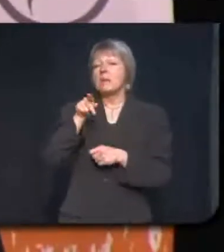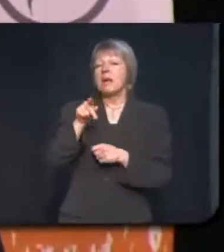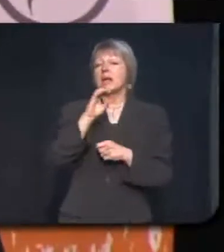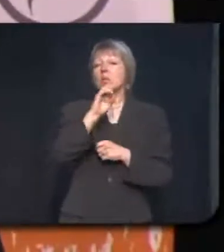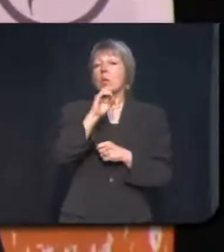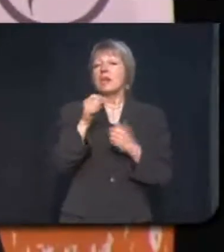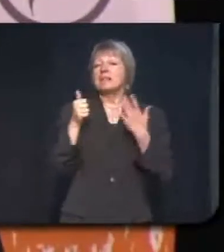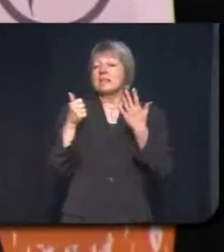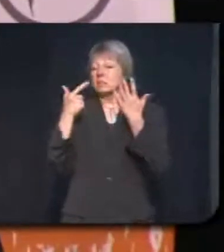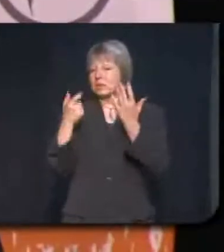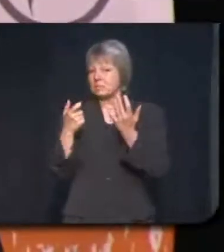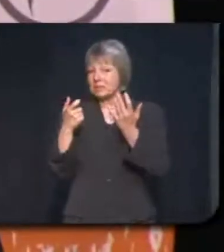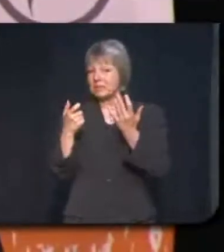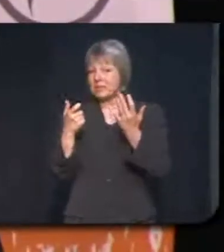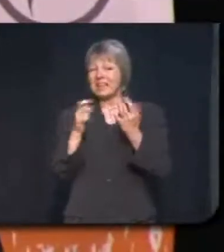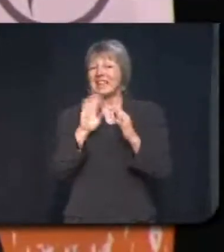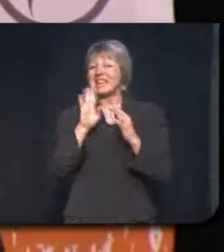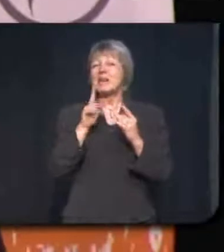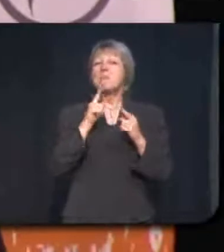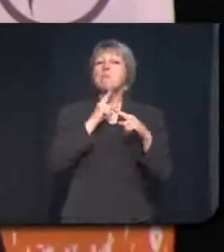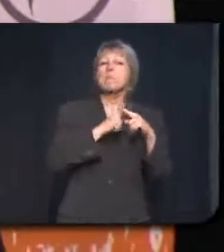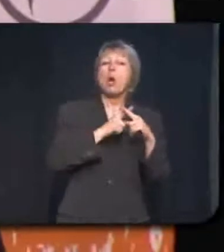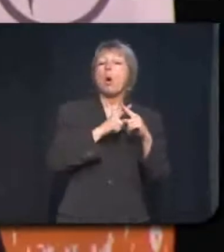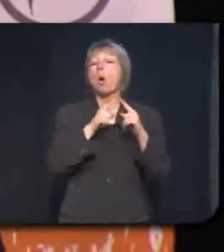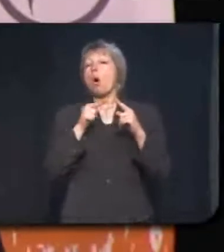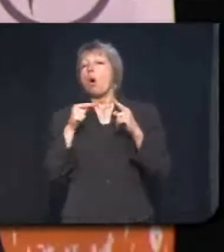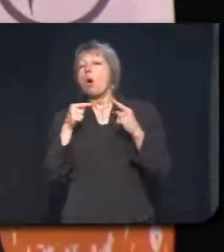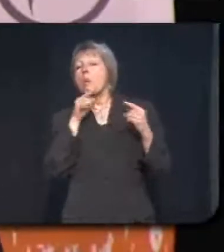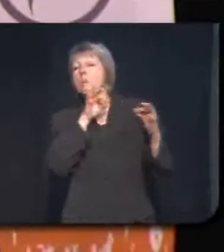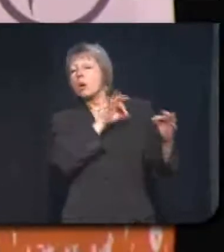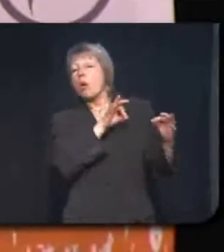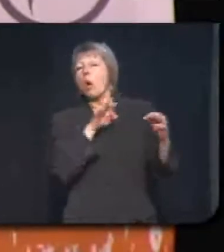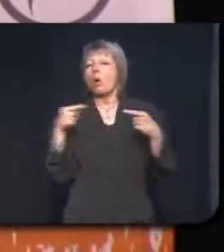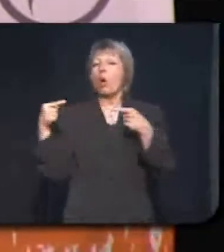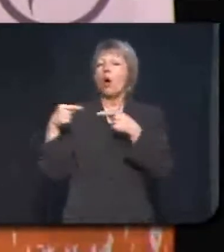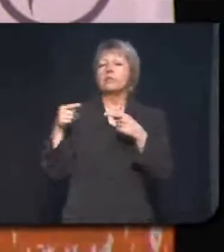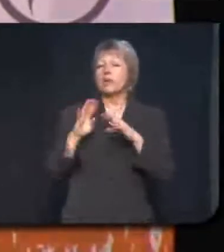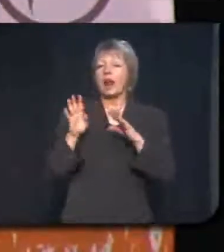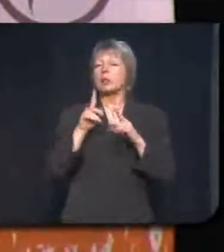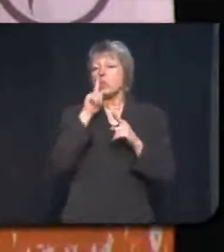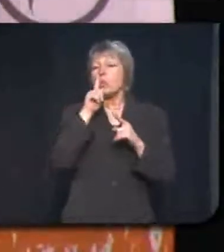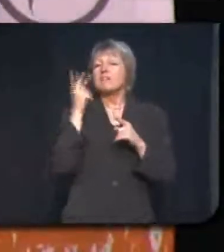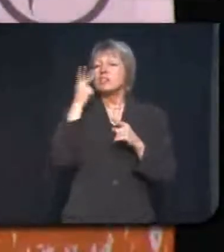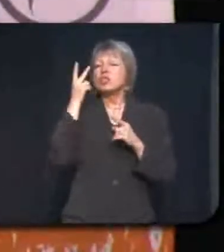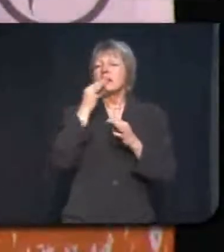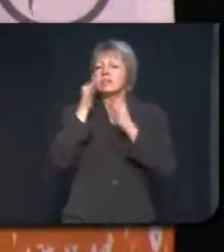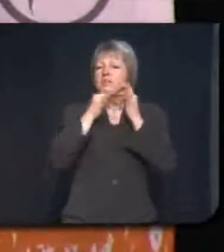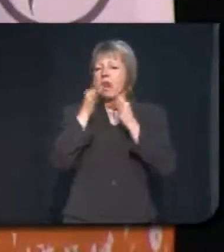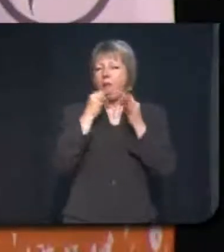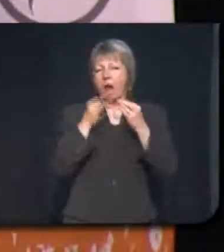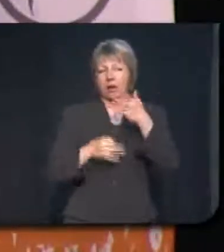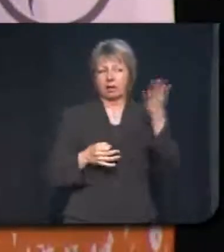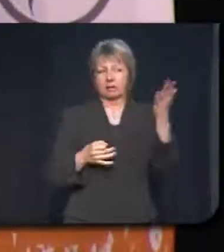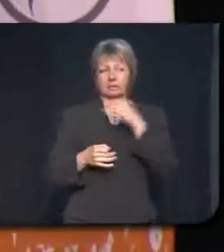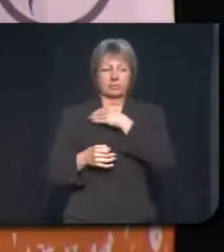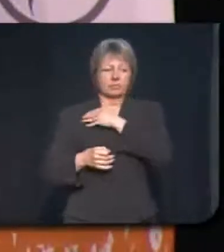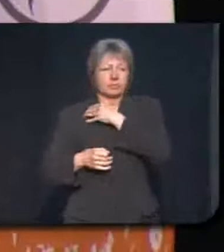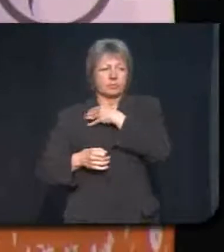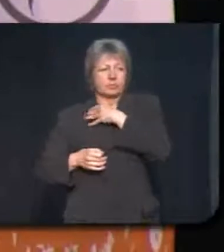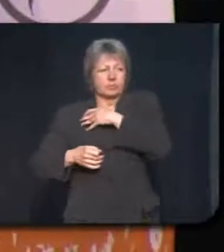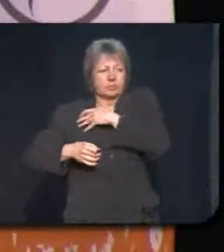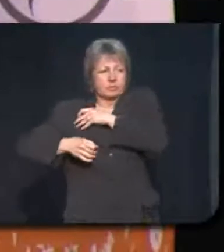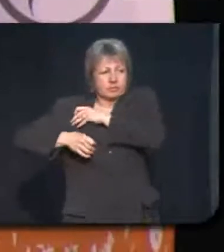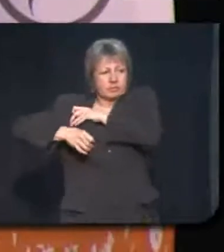bitte noch nicht die Pro und Contra nach vorne bitte heb mal jetzt die Arme wenn das Fragen sind ich sehe einen kontra Mikrofon bitte